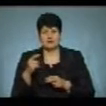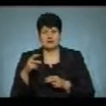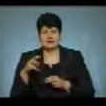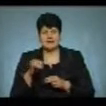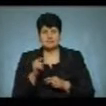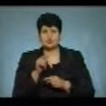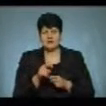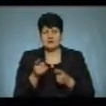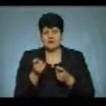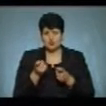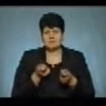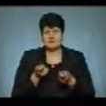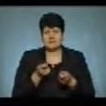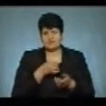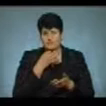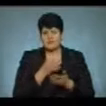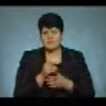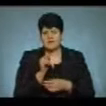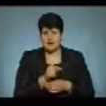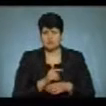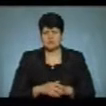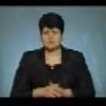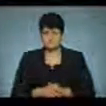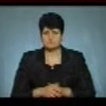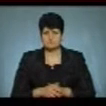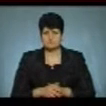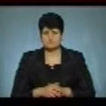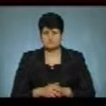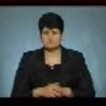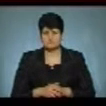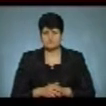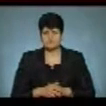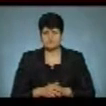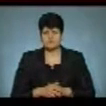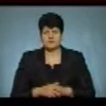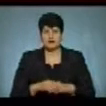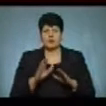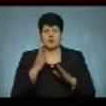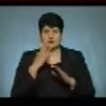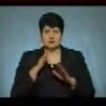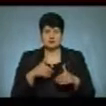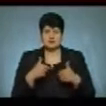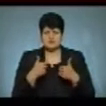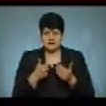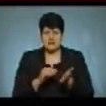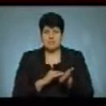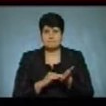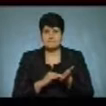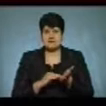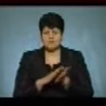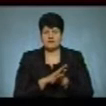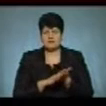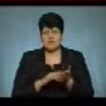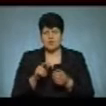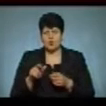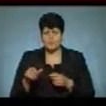«Тернопільтепло» притягнули до адміністративної відповідальності. Коли до нас буде звернення, письмове, заява громадян